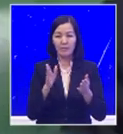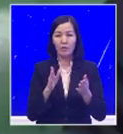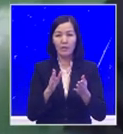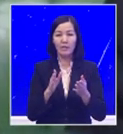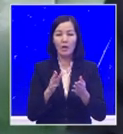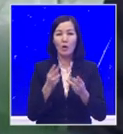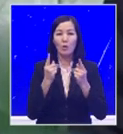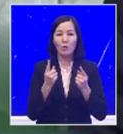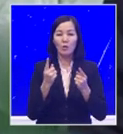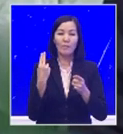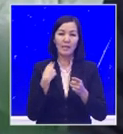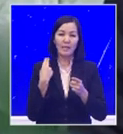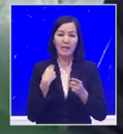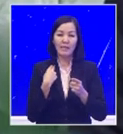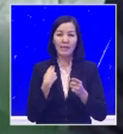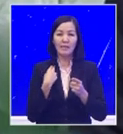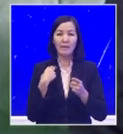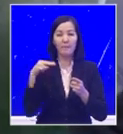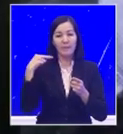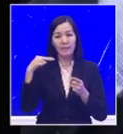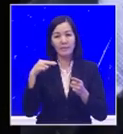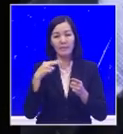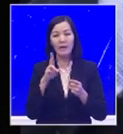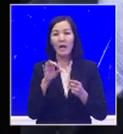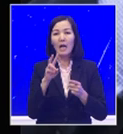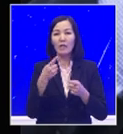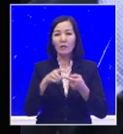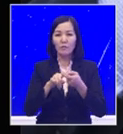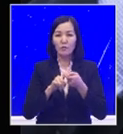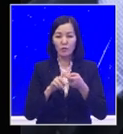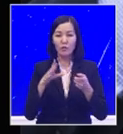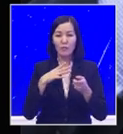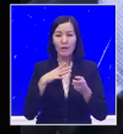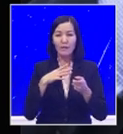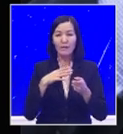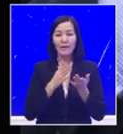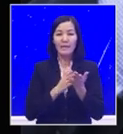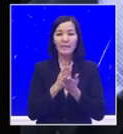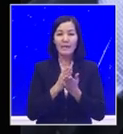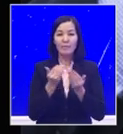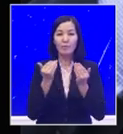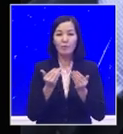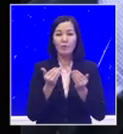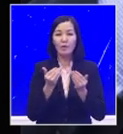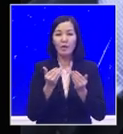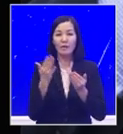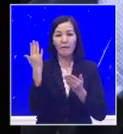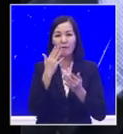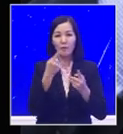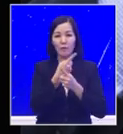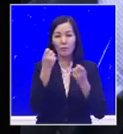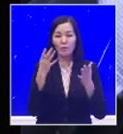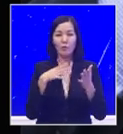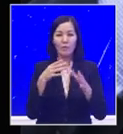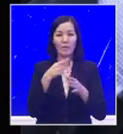кетейік, Ұлыбританияның премьер-министрі Борис Джонсон коронавирус жұқтырып алды. Бұл туралы саясаткер бүгінгі видео үндеуінде айтты. Онда